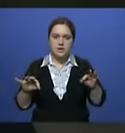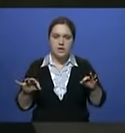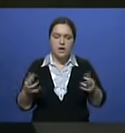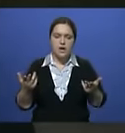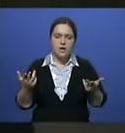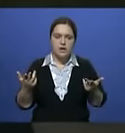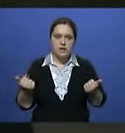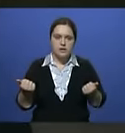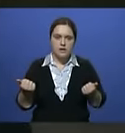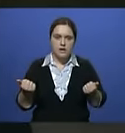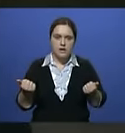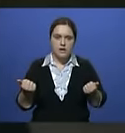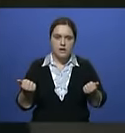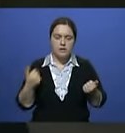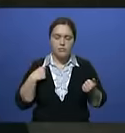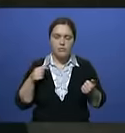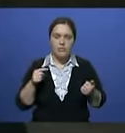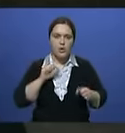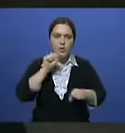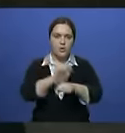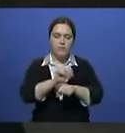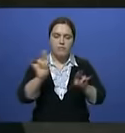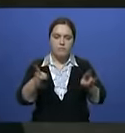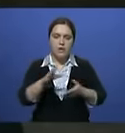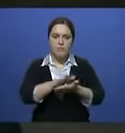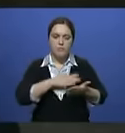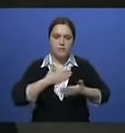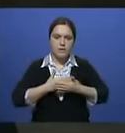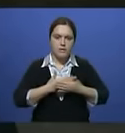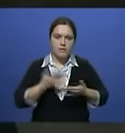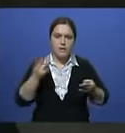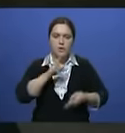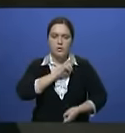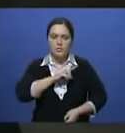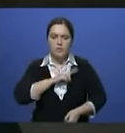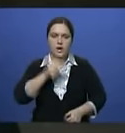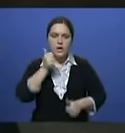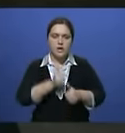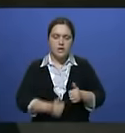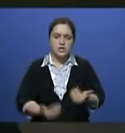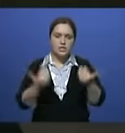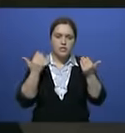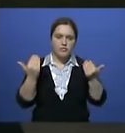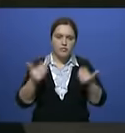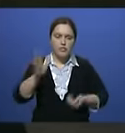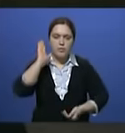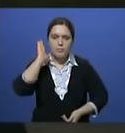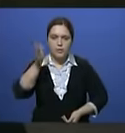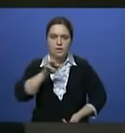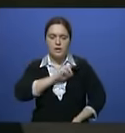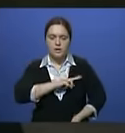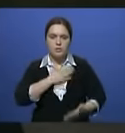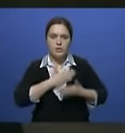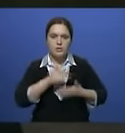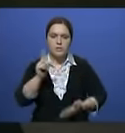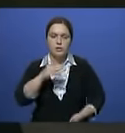естественно нам не нужно на этом останавливаться каждый сегодня будет вкладывать в будущее Казахстана